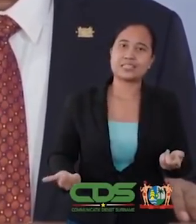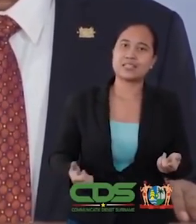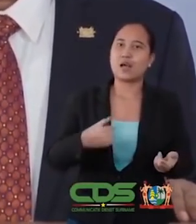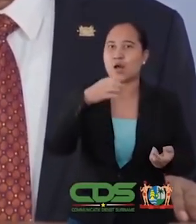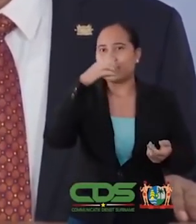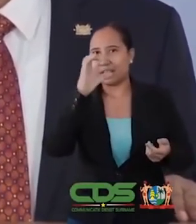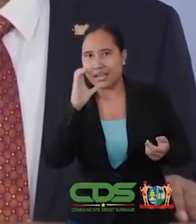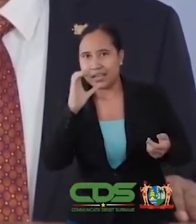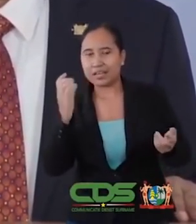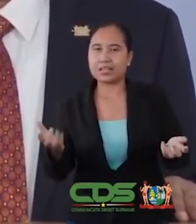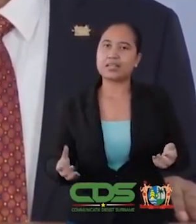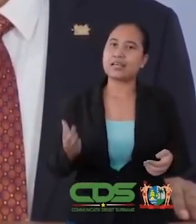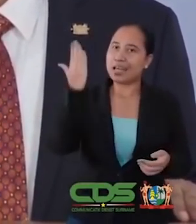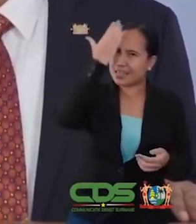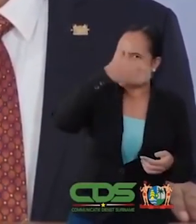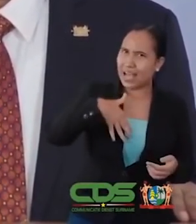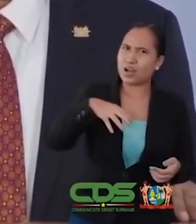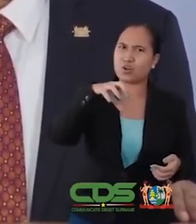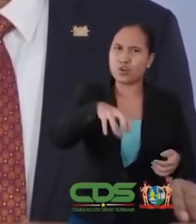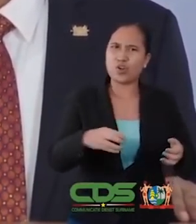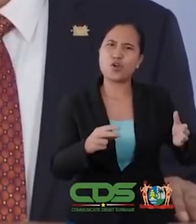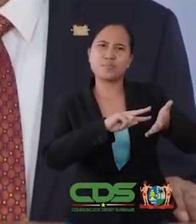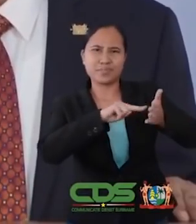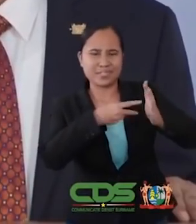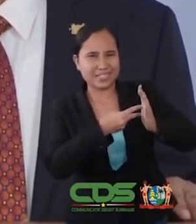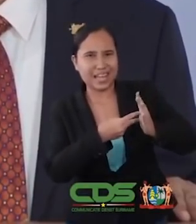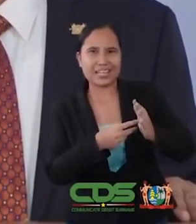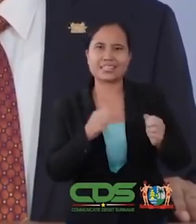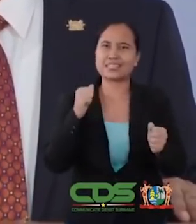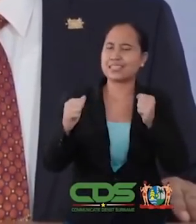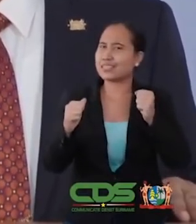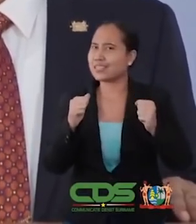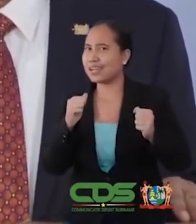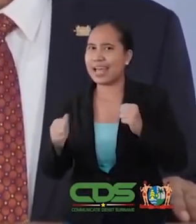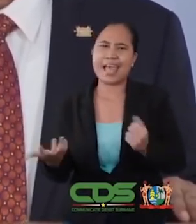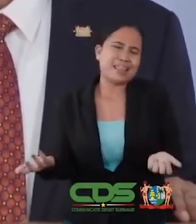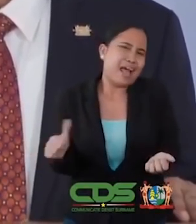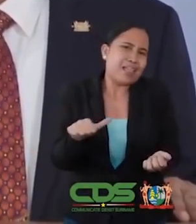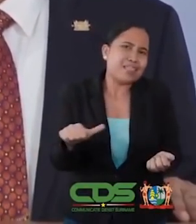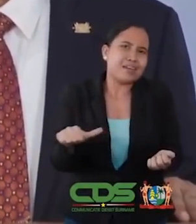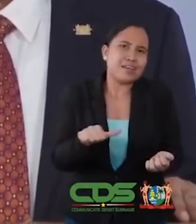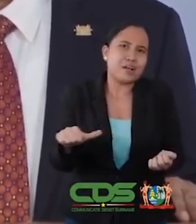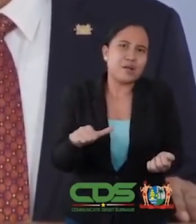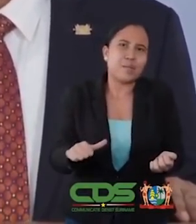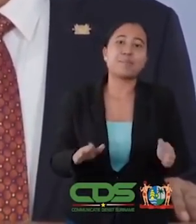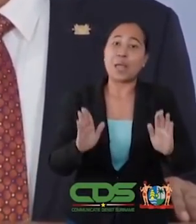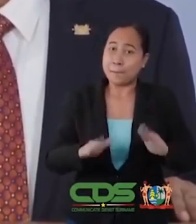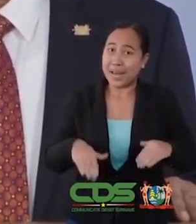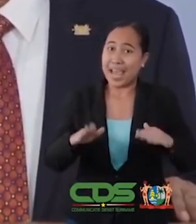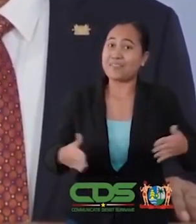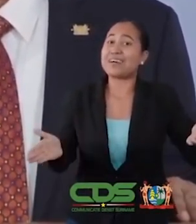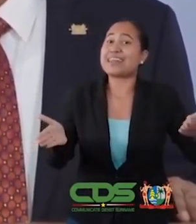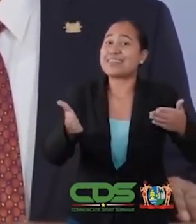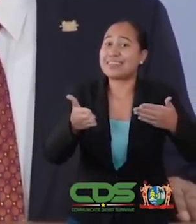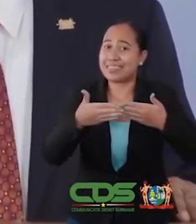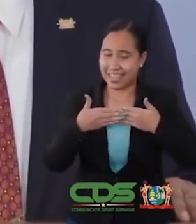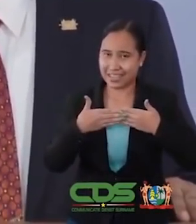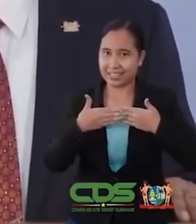Bordelen, bars, nachtclubs, dancings, discotheken en dergelijke blijven